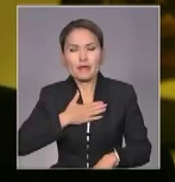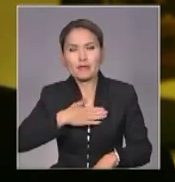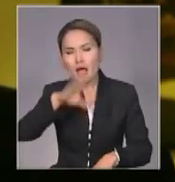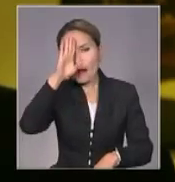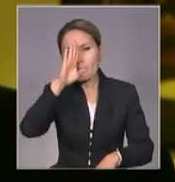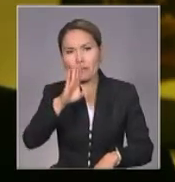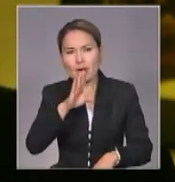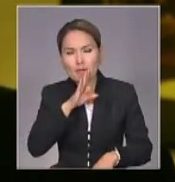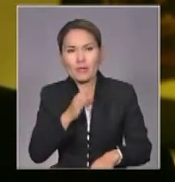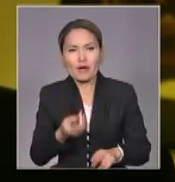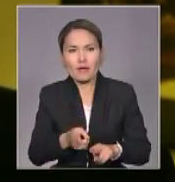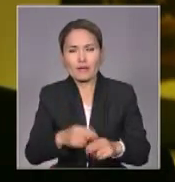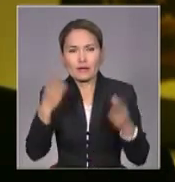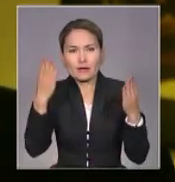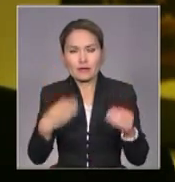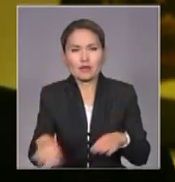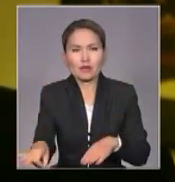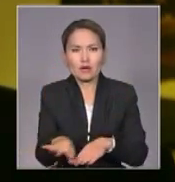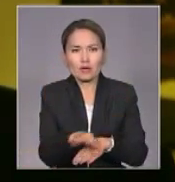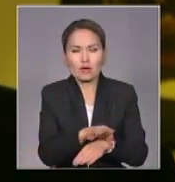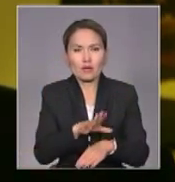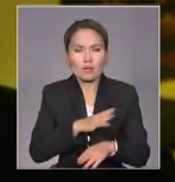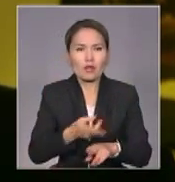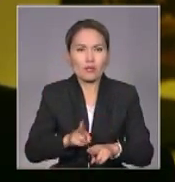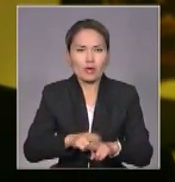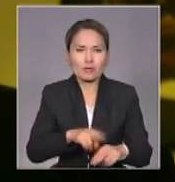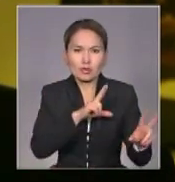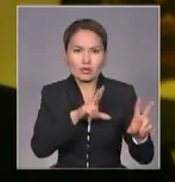бола қалса, біз Доринді өз қамқорлығымызға аламыз.